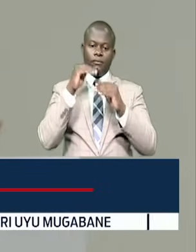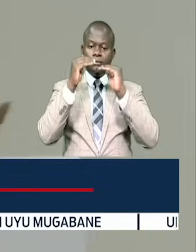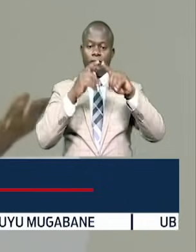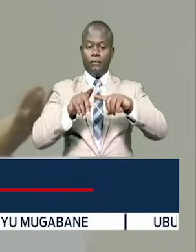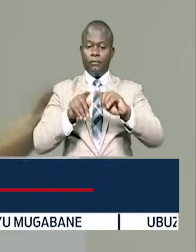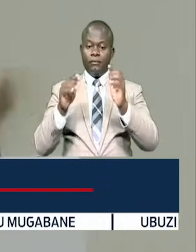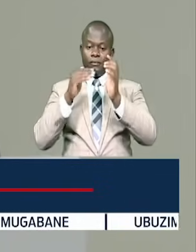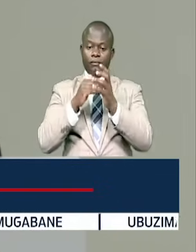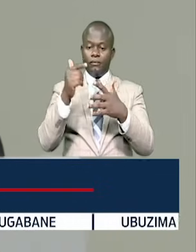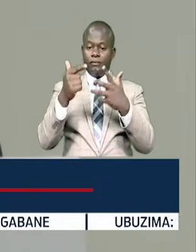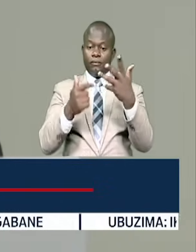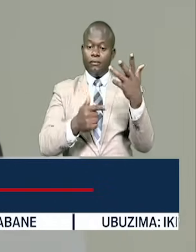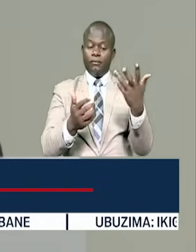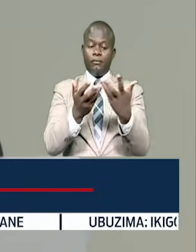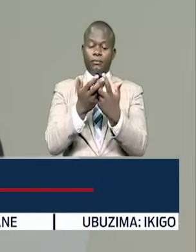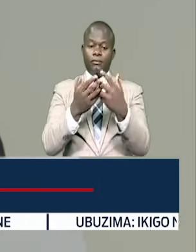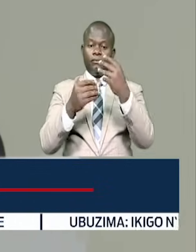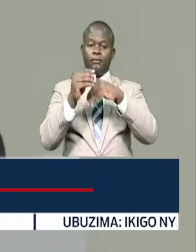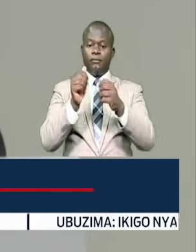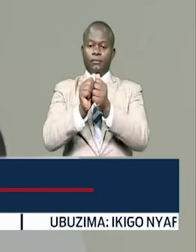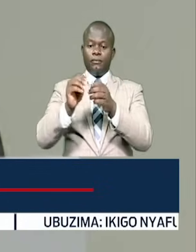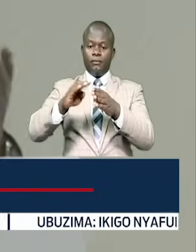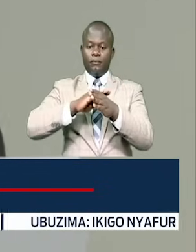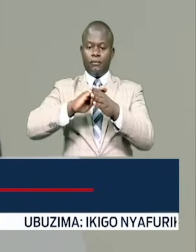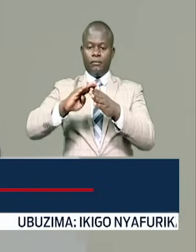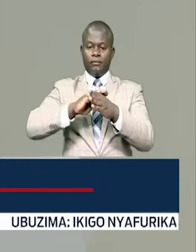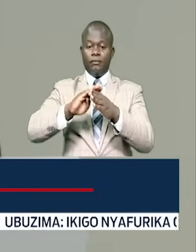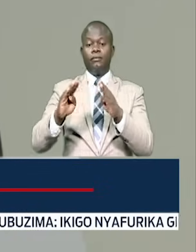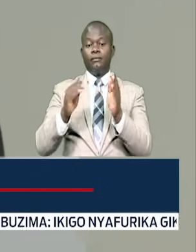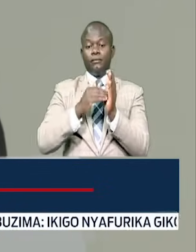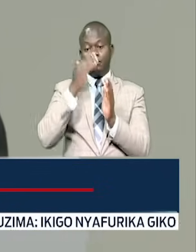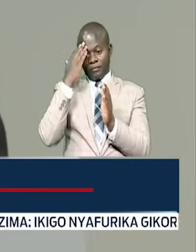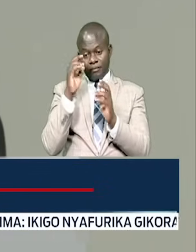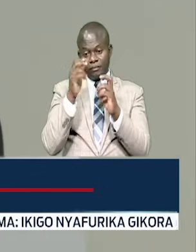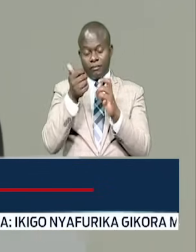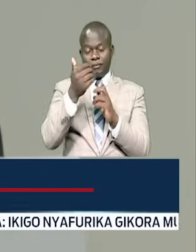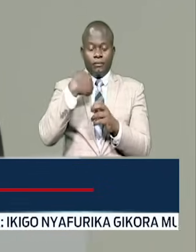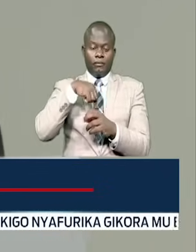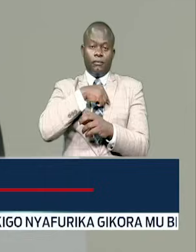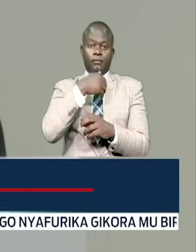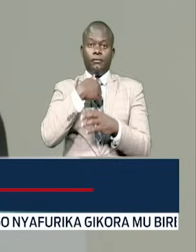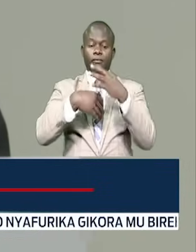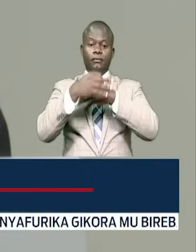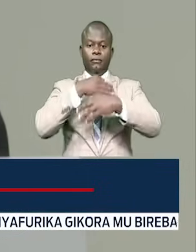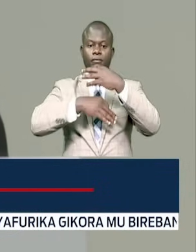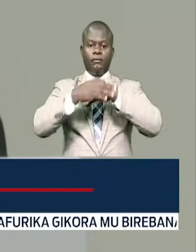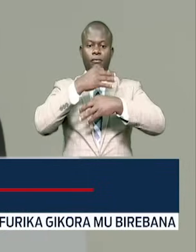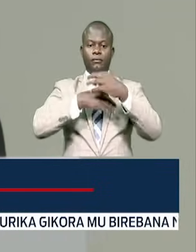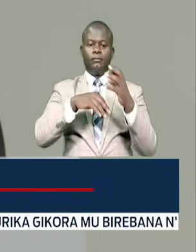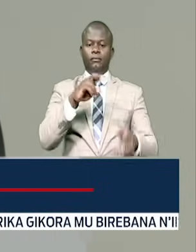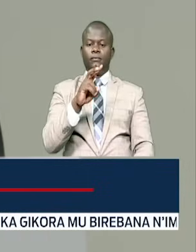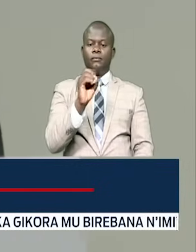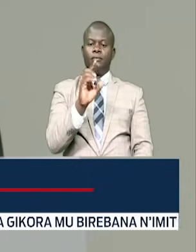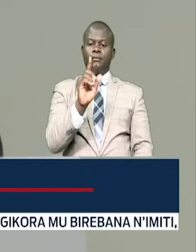ariko hariho n'ibirebana n'ubucuruzi n'ishoramari. Ngira ngo muzi ko dufite uruganda rwa Volkswagen